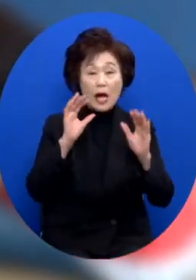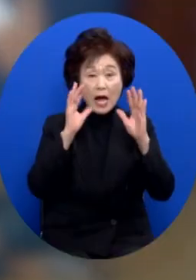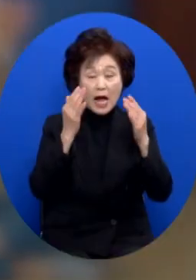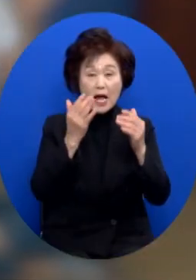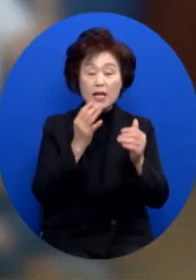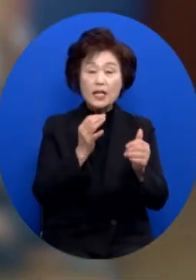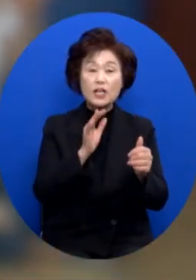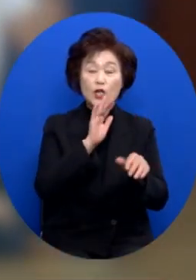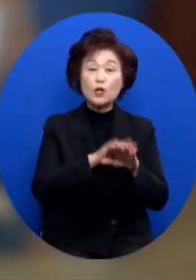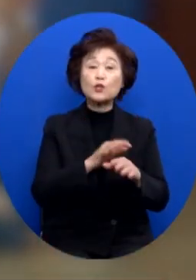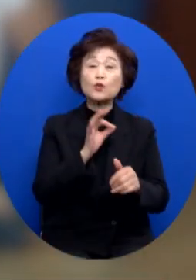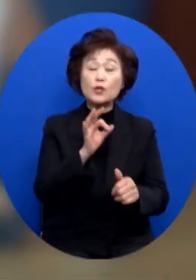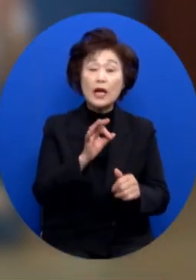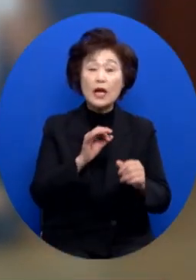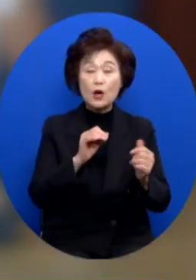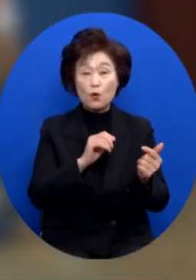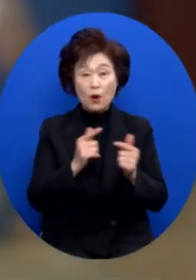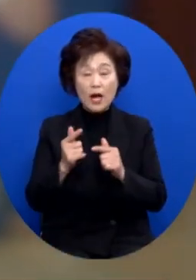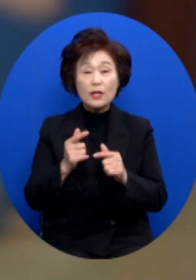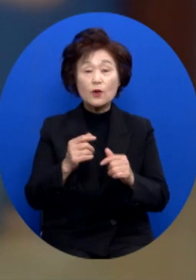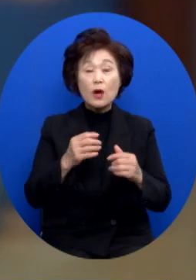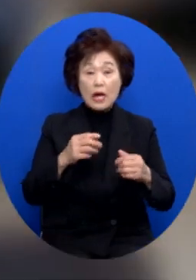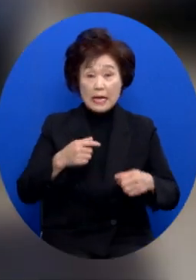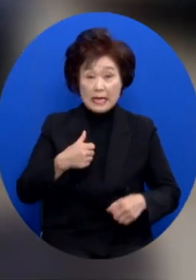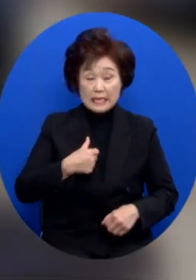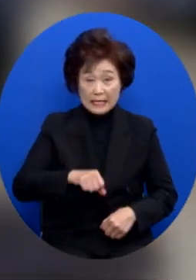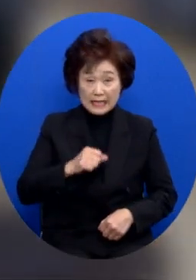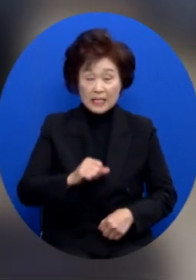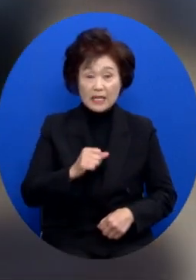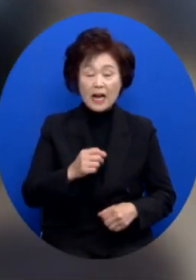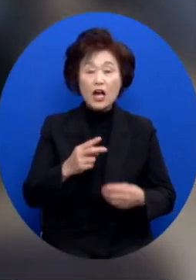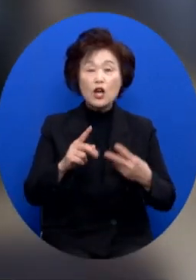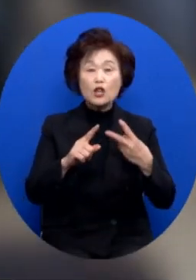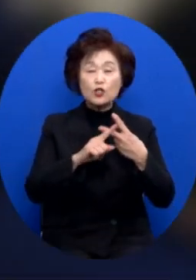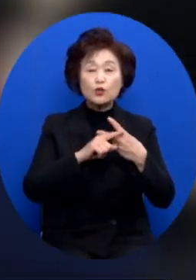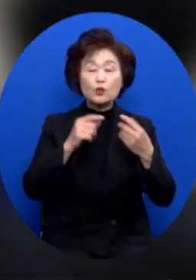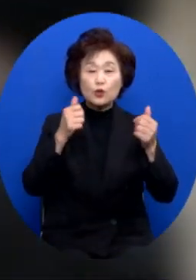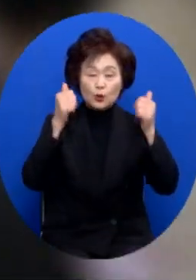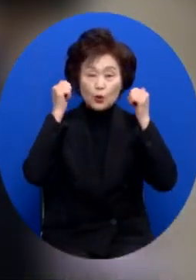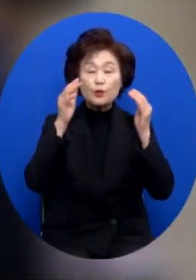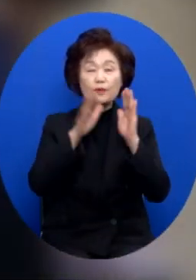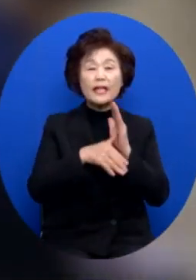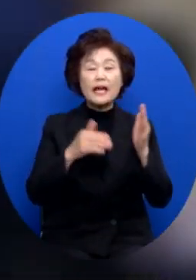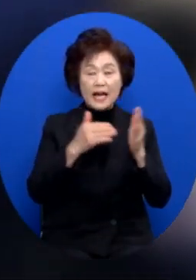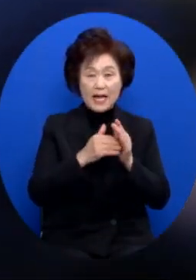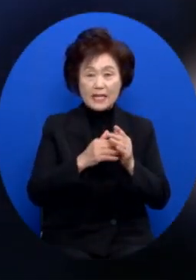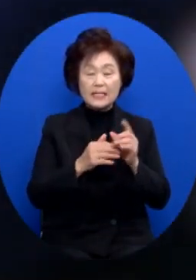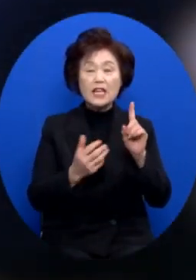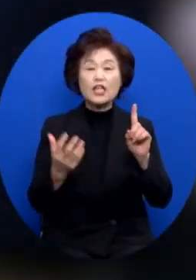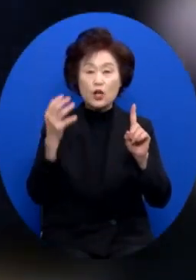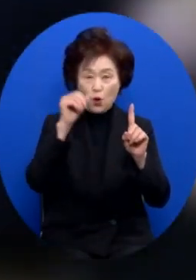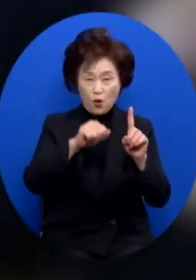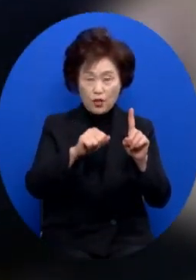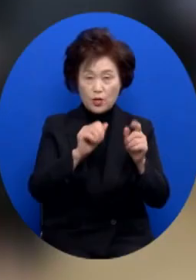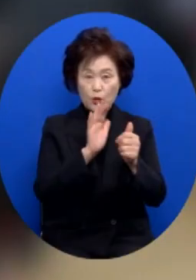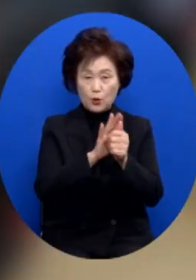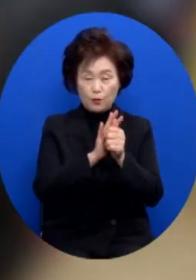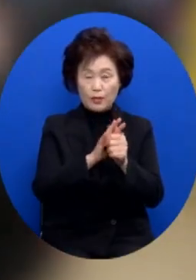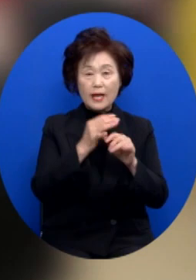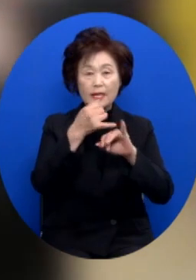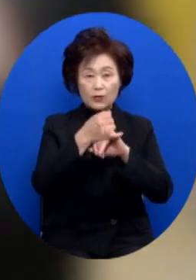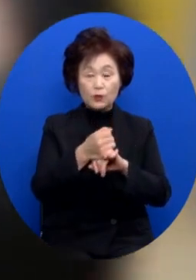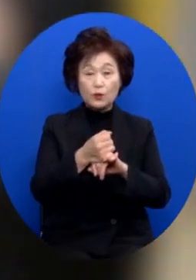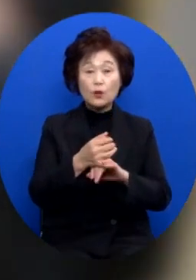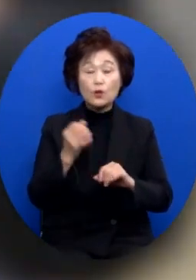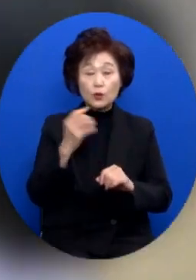자리 펀드 명목으로 자녀가 고등학생이 될 때까지 최대 1억 원을 지원하기로 했습니다 민간 돌봄